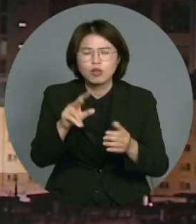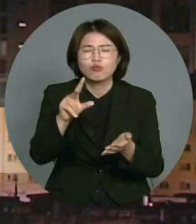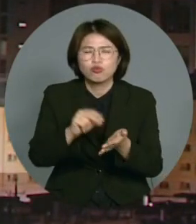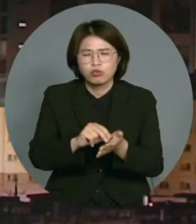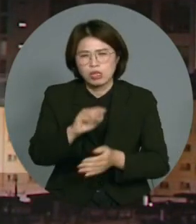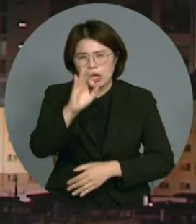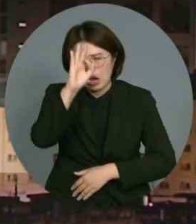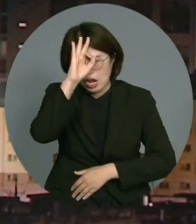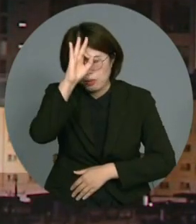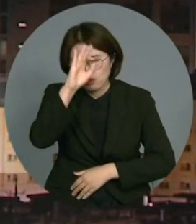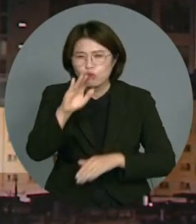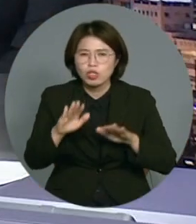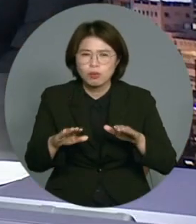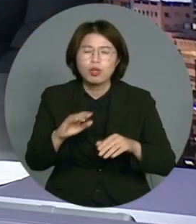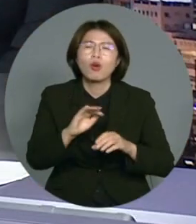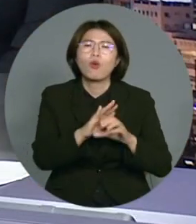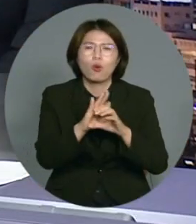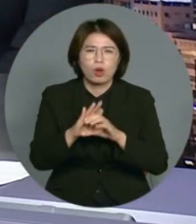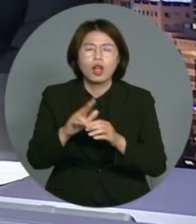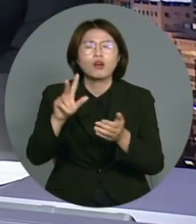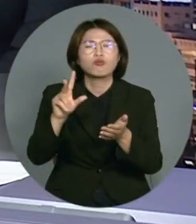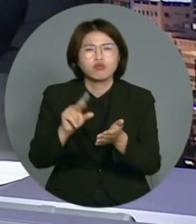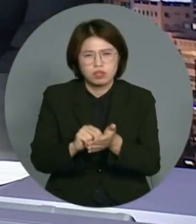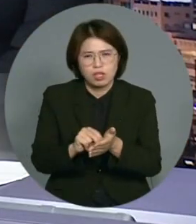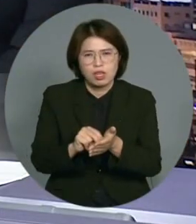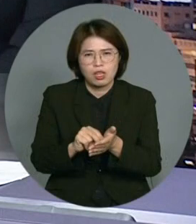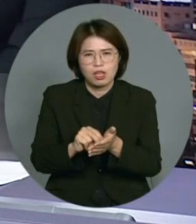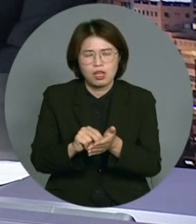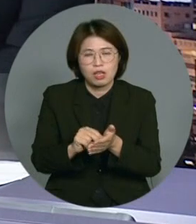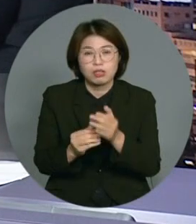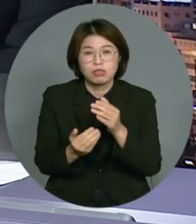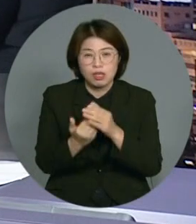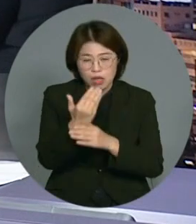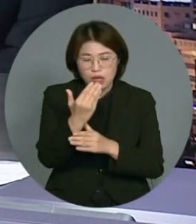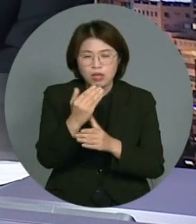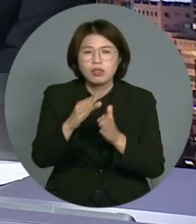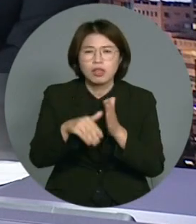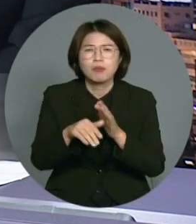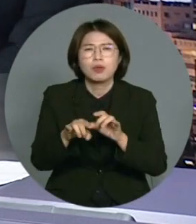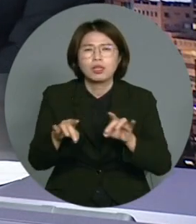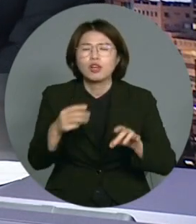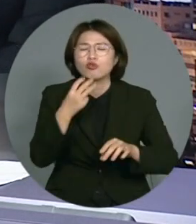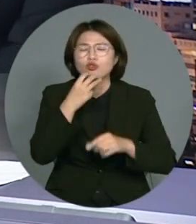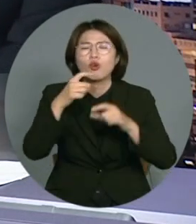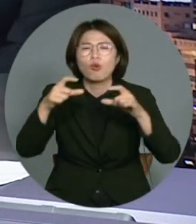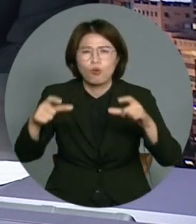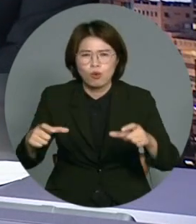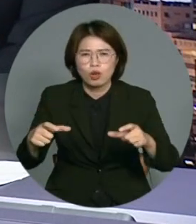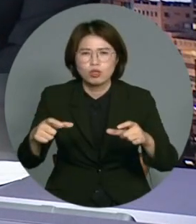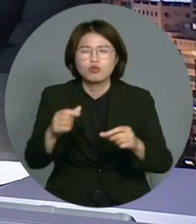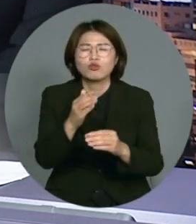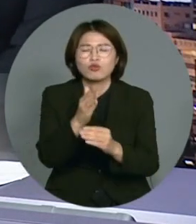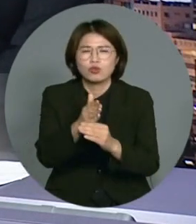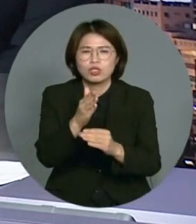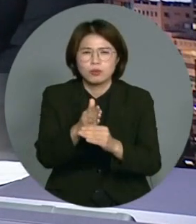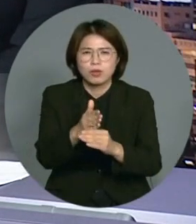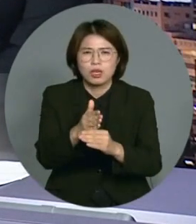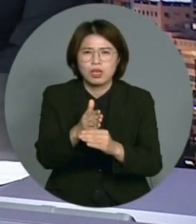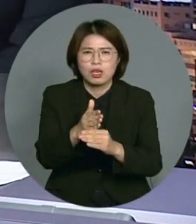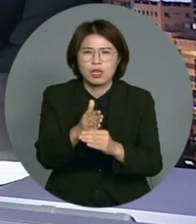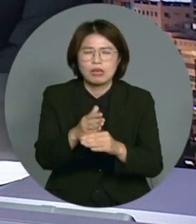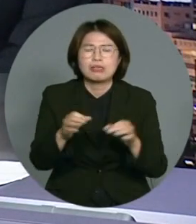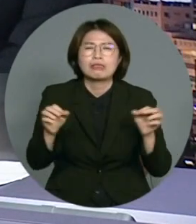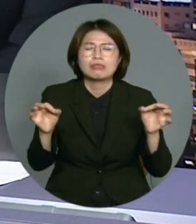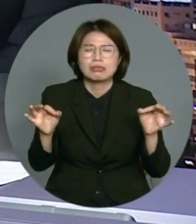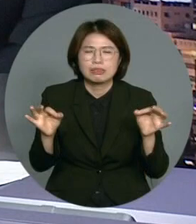또 이번에 코로나 문제라든지 이런 문제에 부딪치실 때마다 수도권을 중심으로 하는 우선 단기적 처분